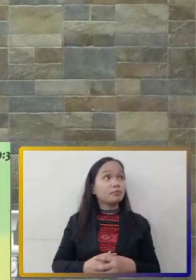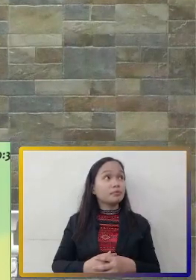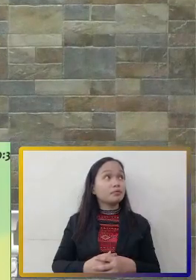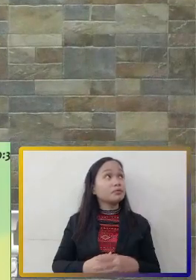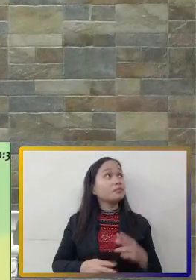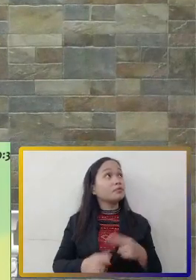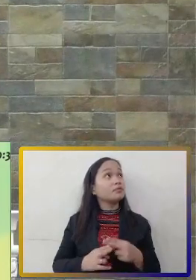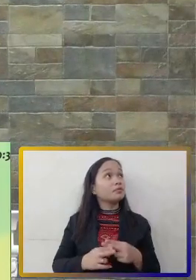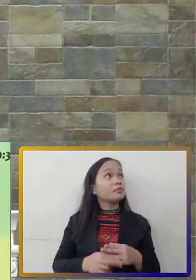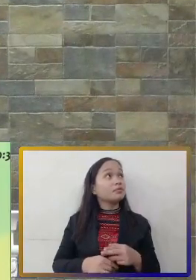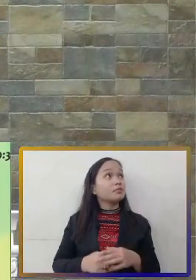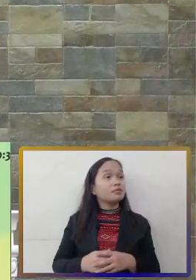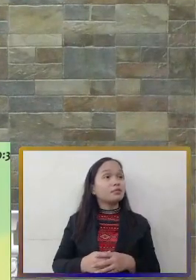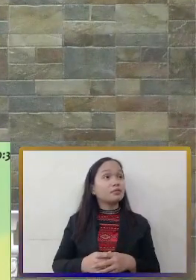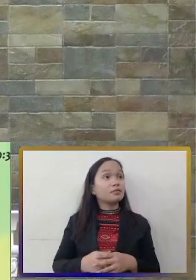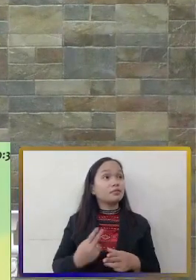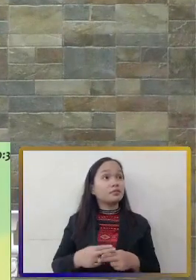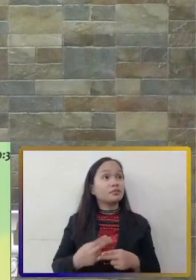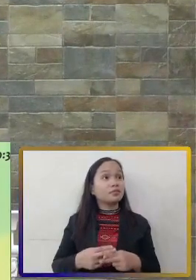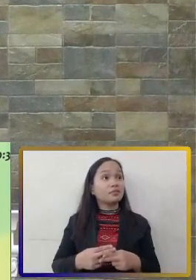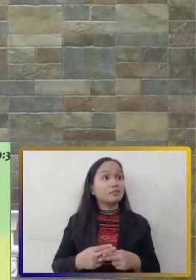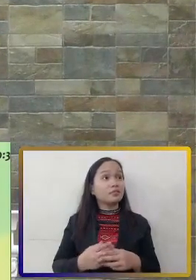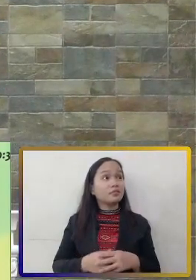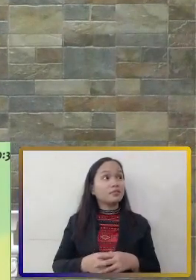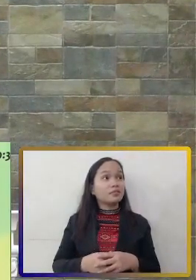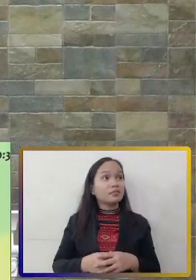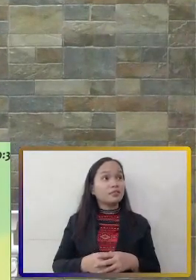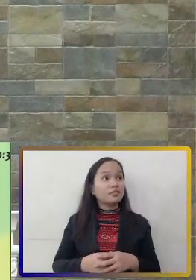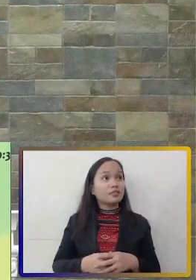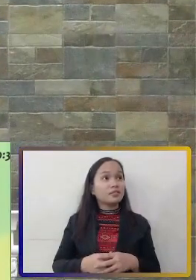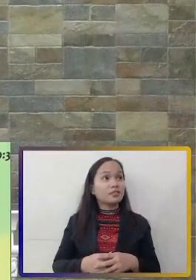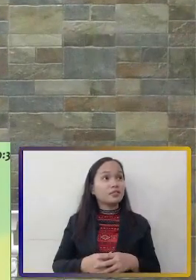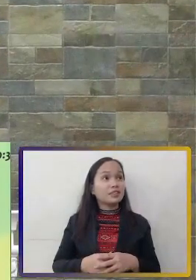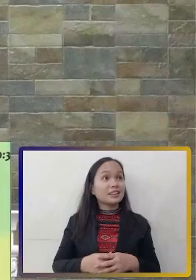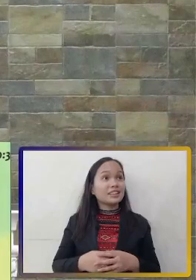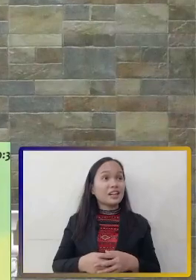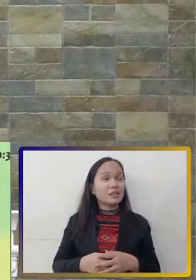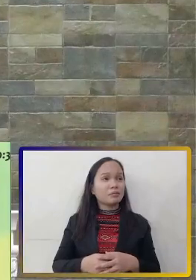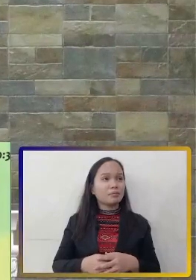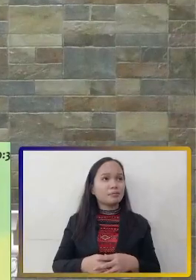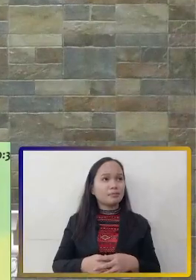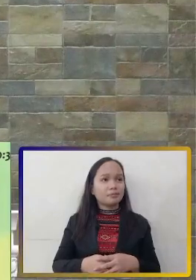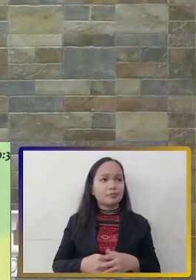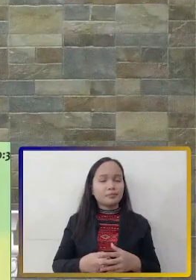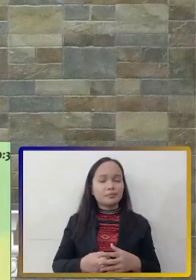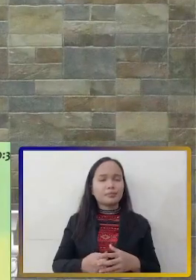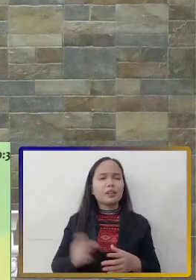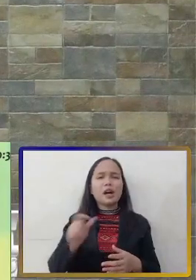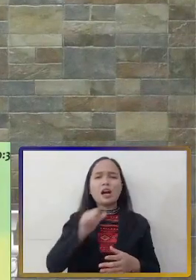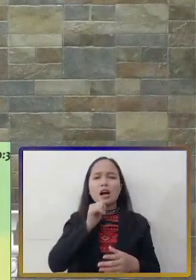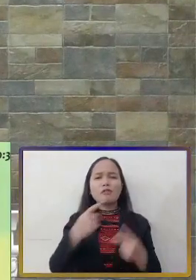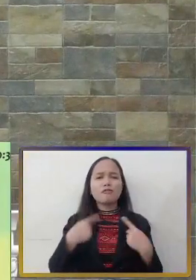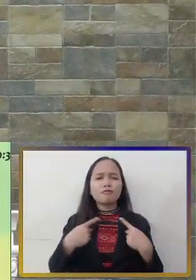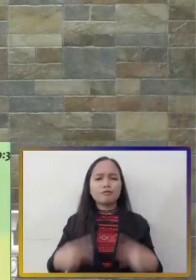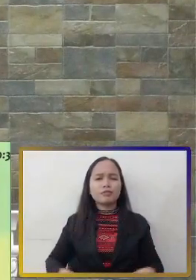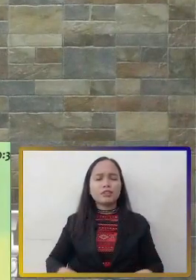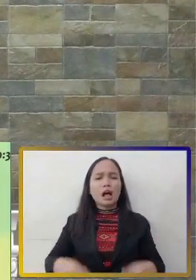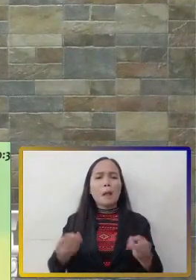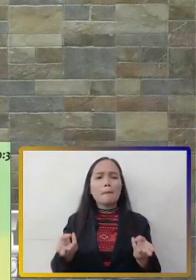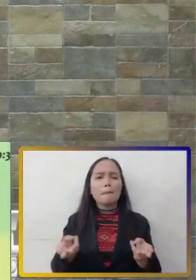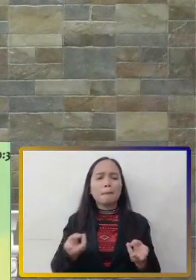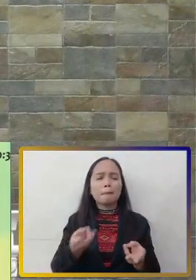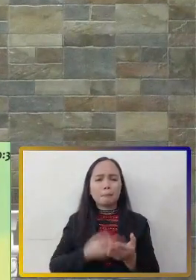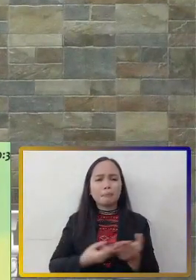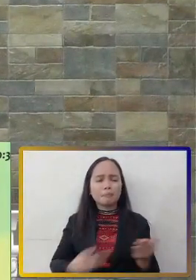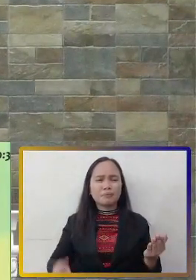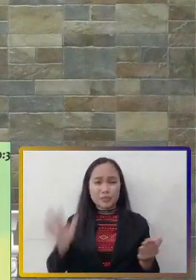of a spiritual matter, not physical matter. Kasi pagka nawala tayo sa physical na